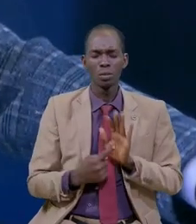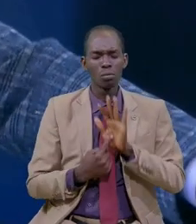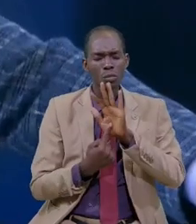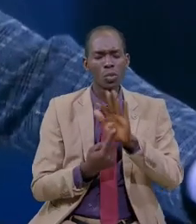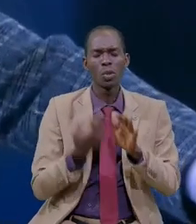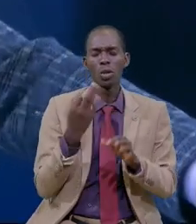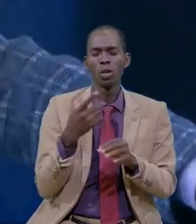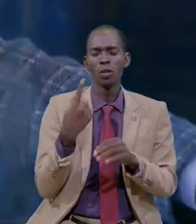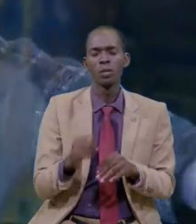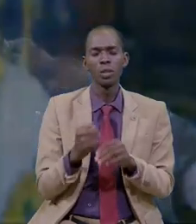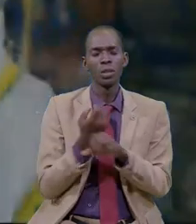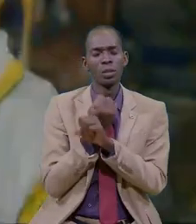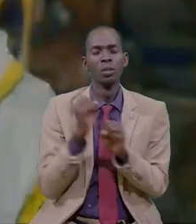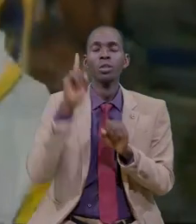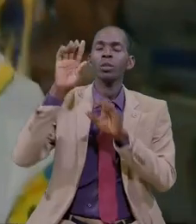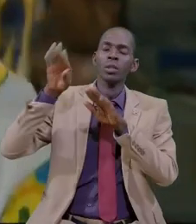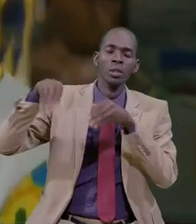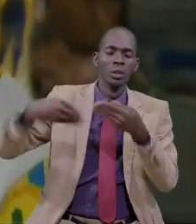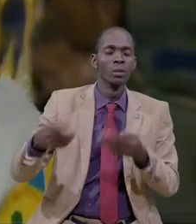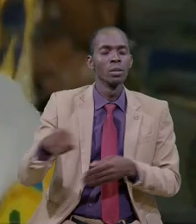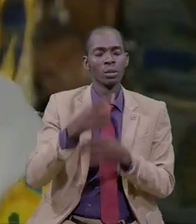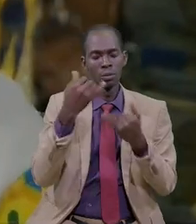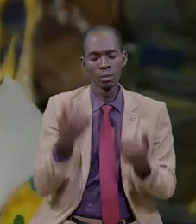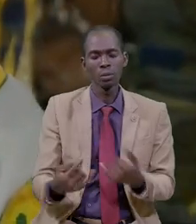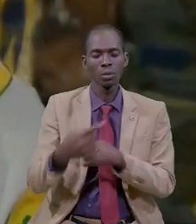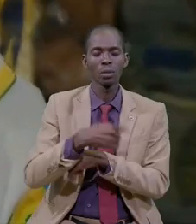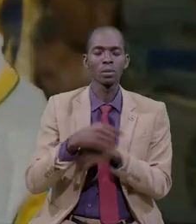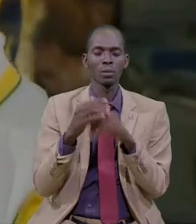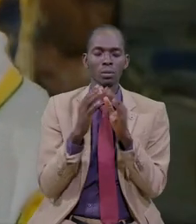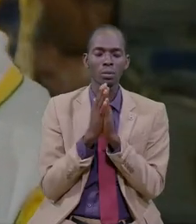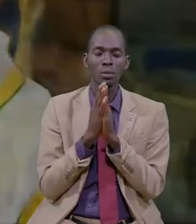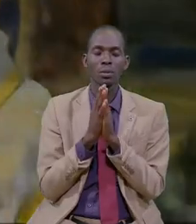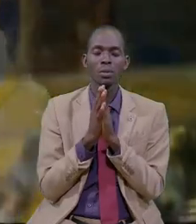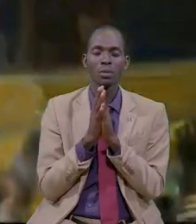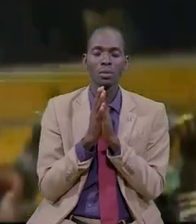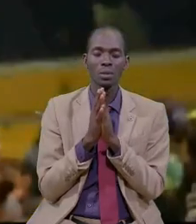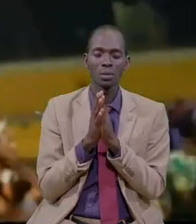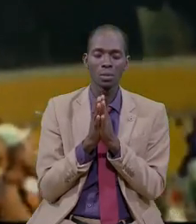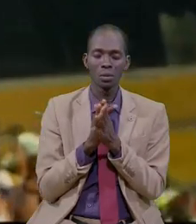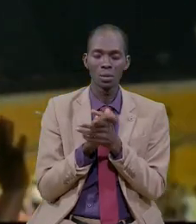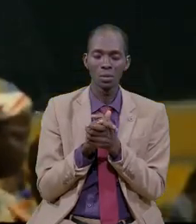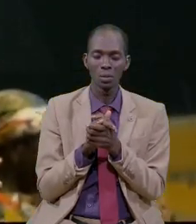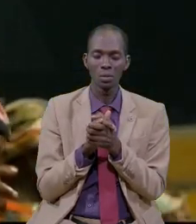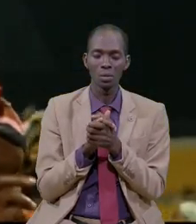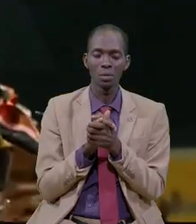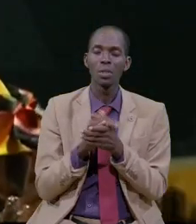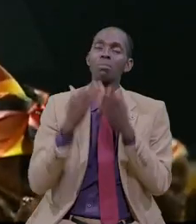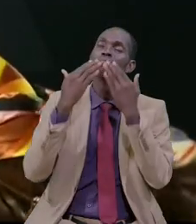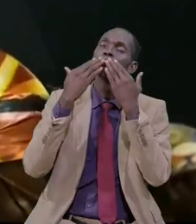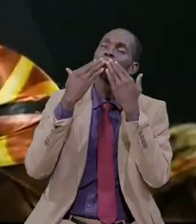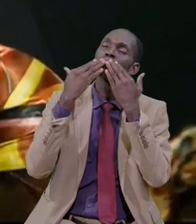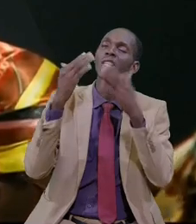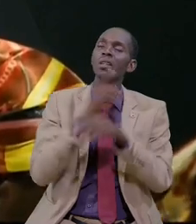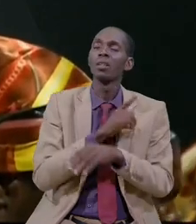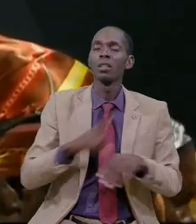you have given to them today. Et que maintenant la nouvelle vie soit l'expression du salut que tu leur as accordé. Thank you, Lord, because we